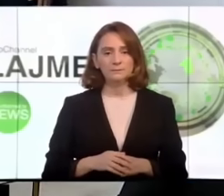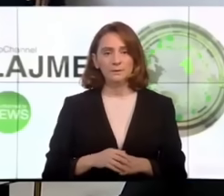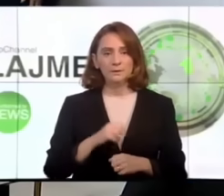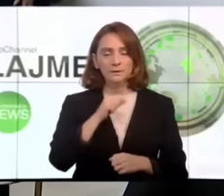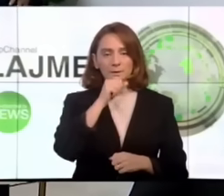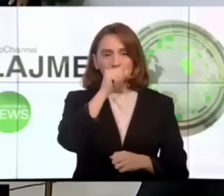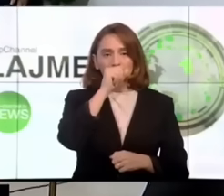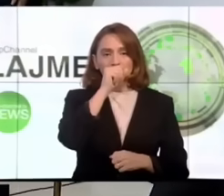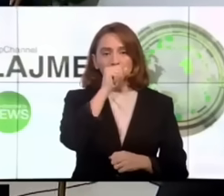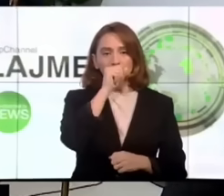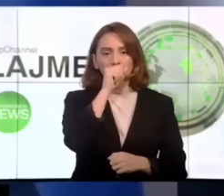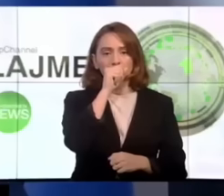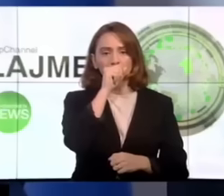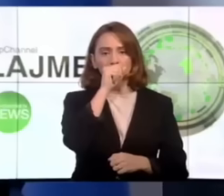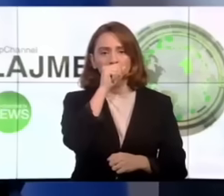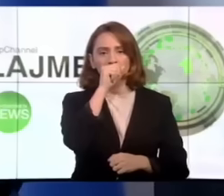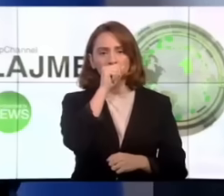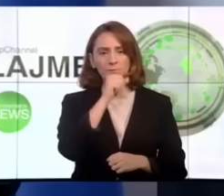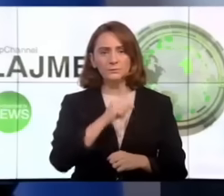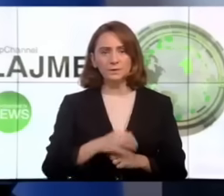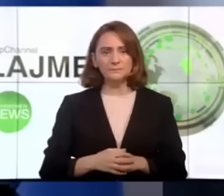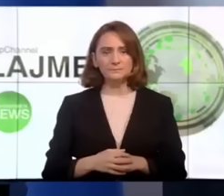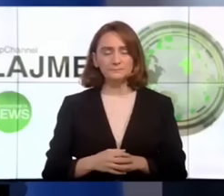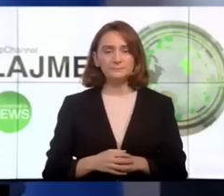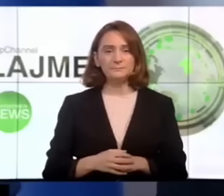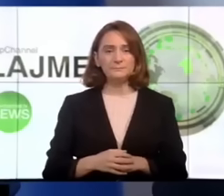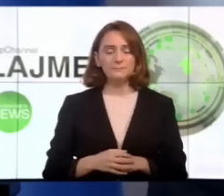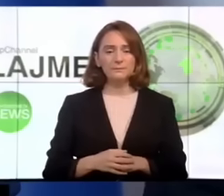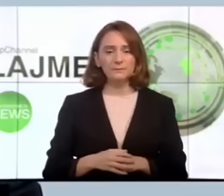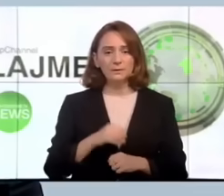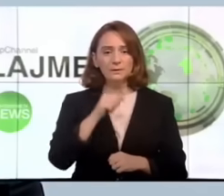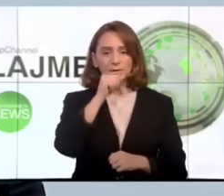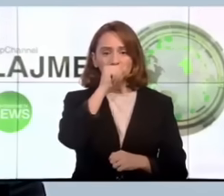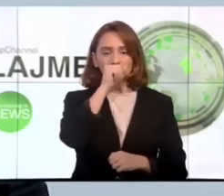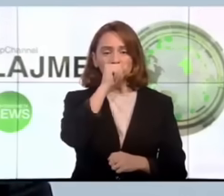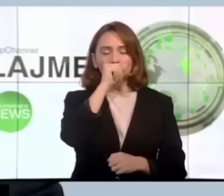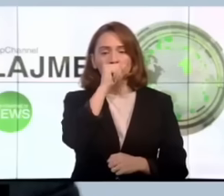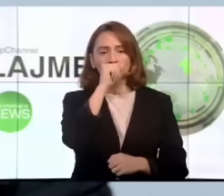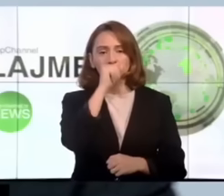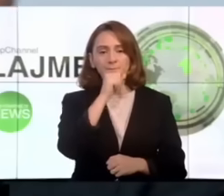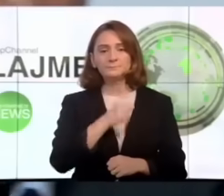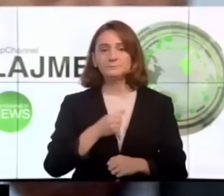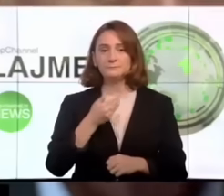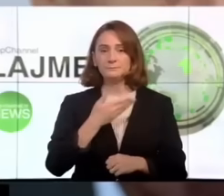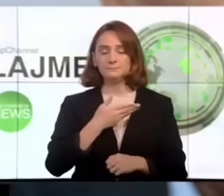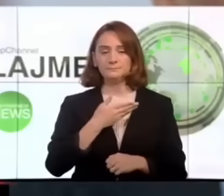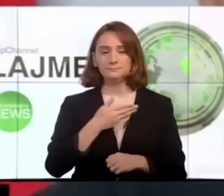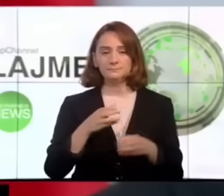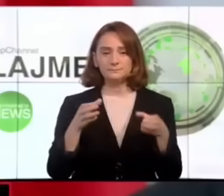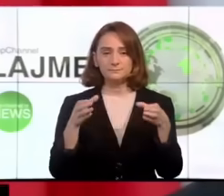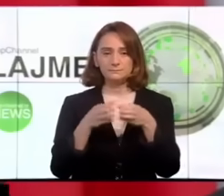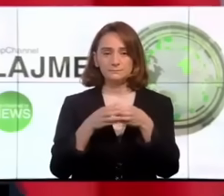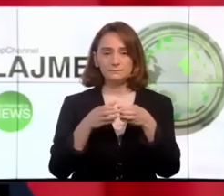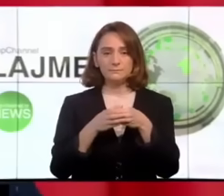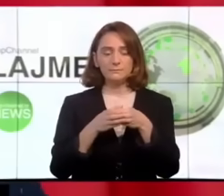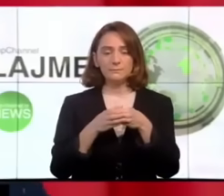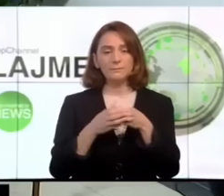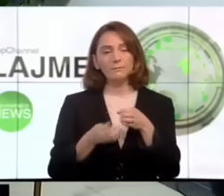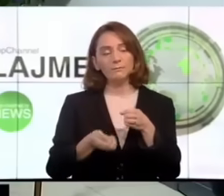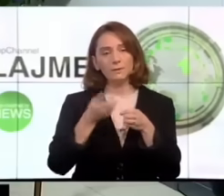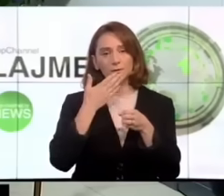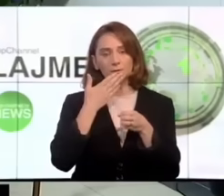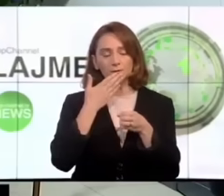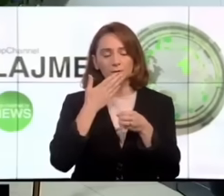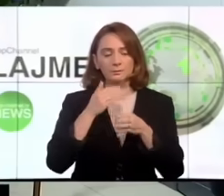Dashamir Shehi dhe Enkelejt Alibea i dështuan të krijojnë numrin prej 7 deputetësh për krijimin e një grupi të ri parlamentar, por bashkë me